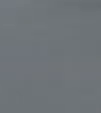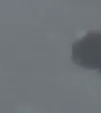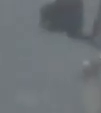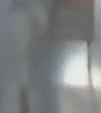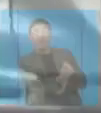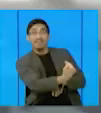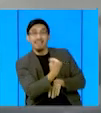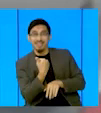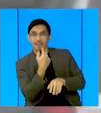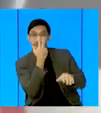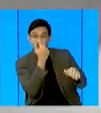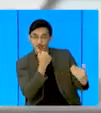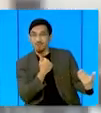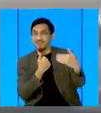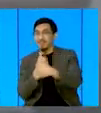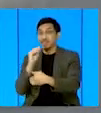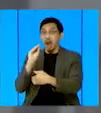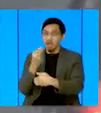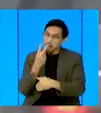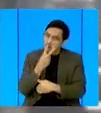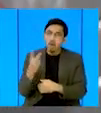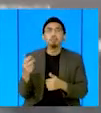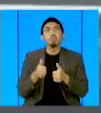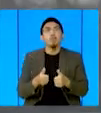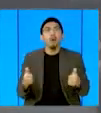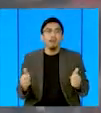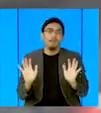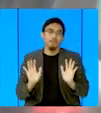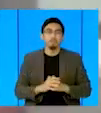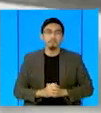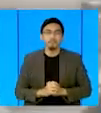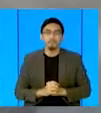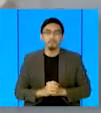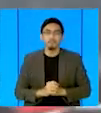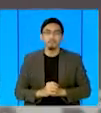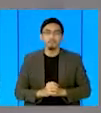dari arah sebaliknya atau dari arah Bandung menuju Jakarta relatif normal.